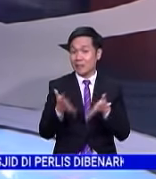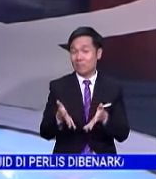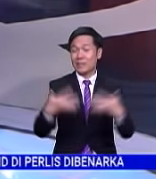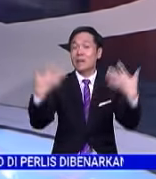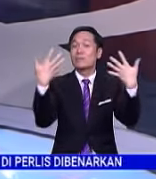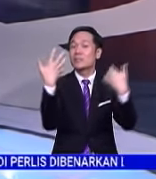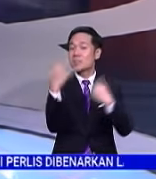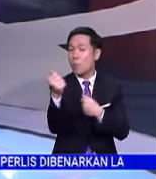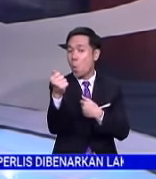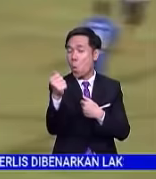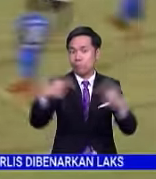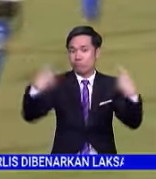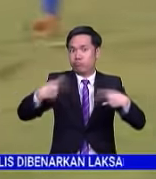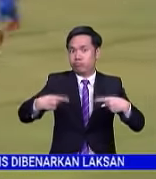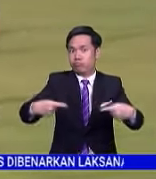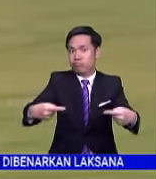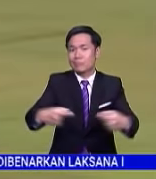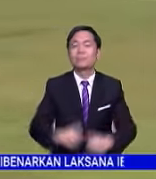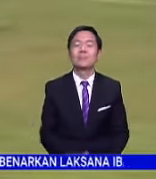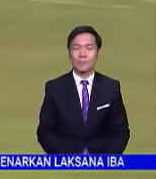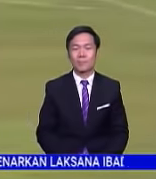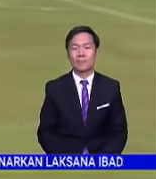perlawanan.